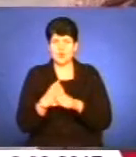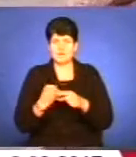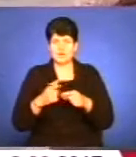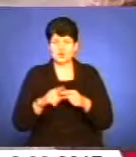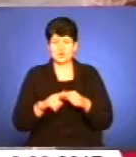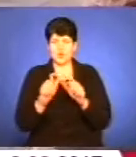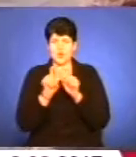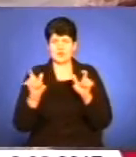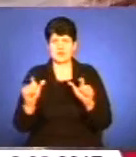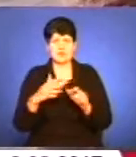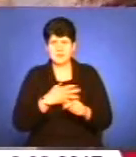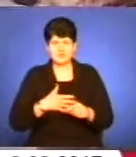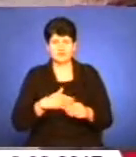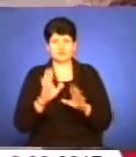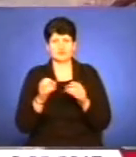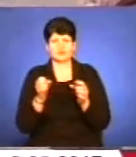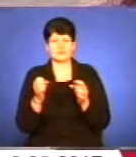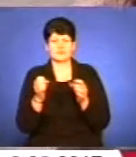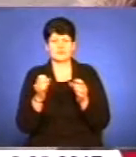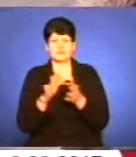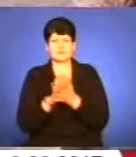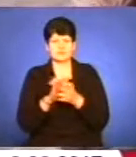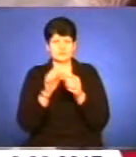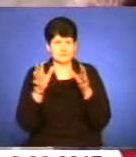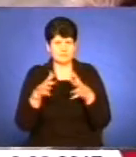не переживаєте, що будуть викиди якісь більше?